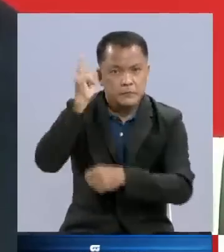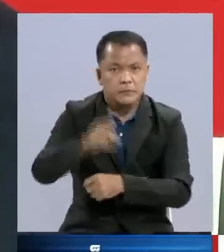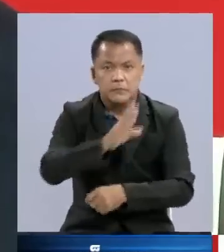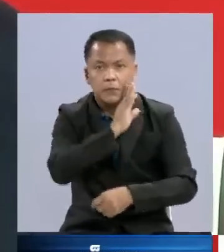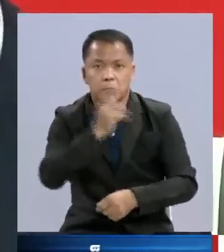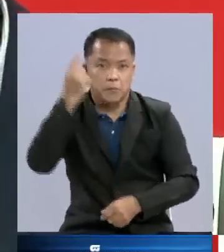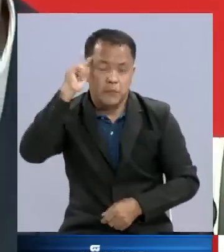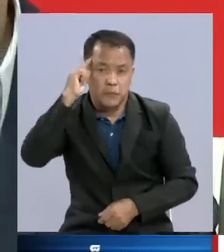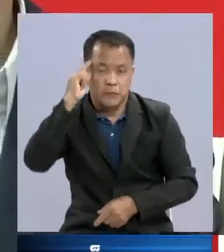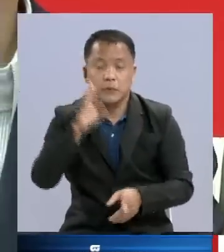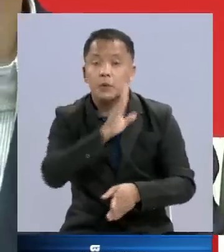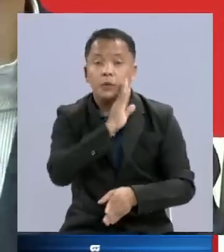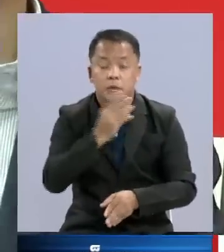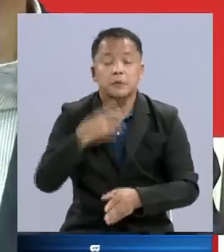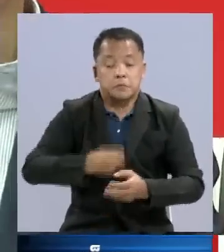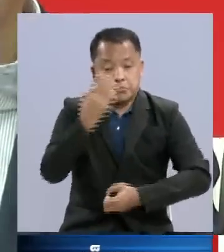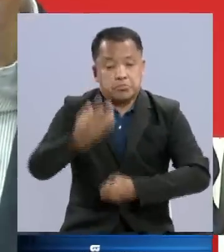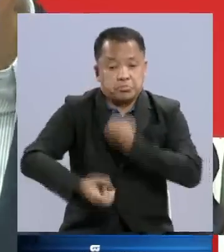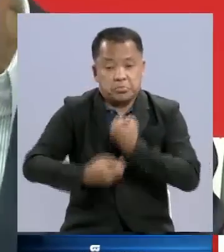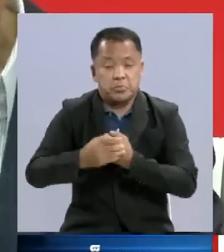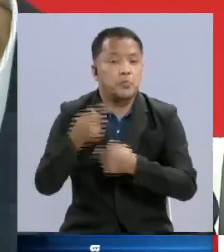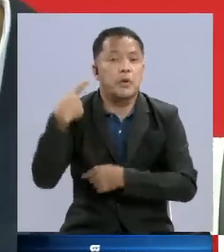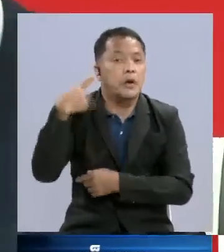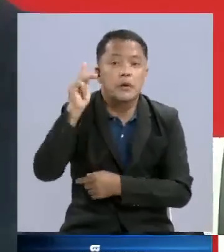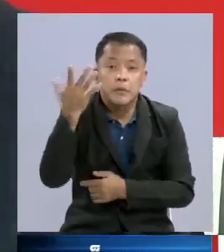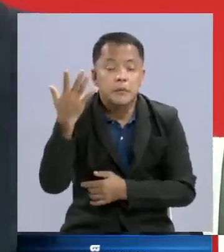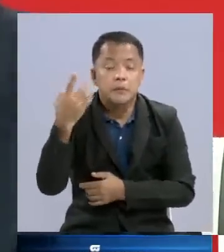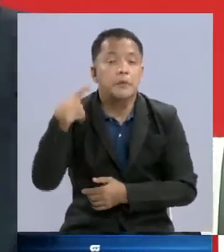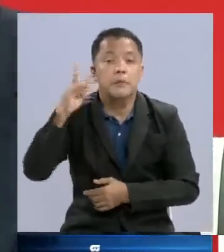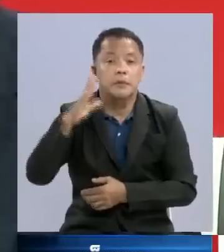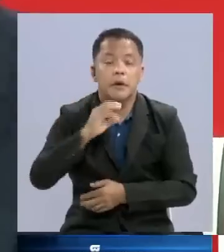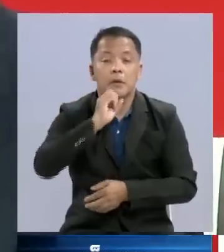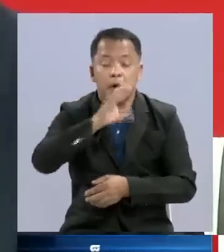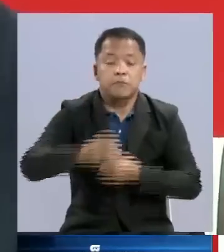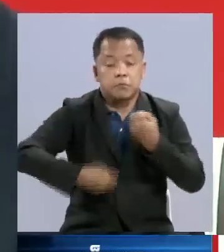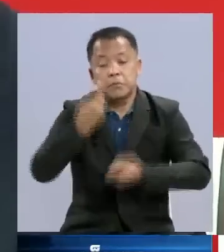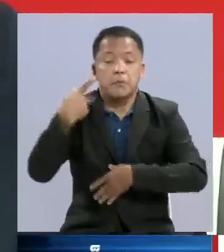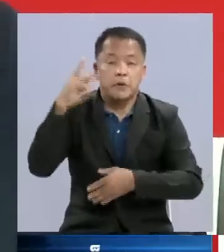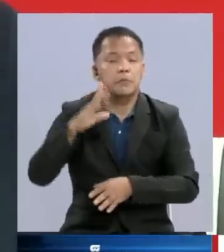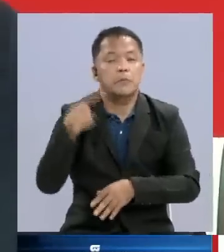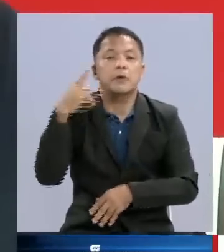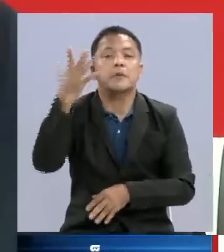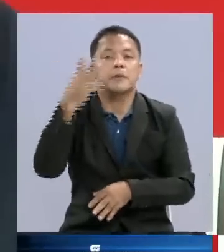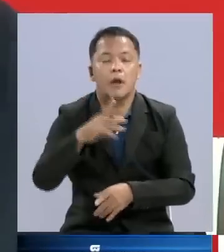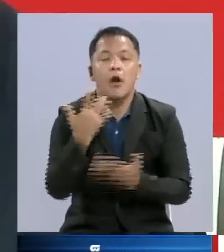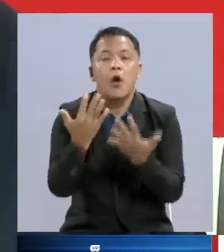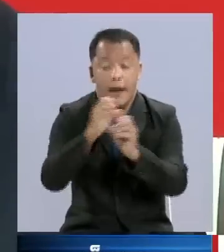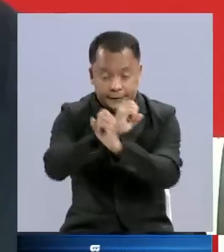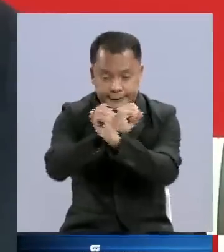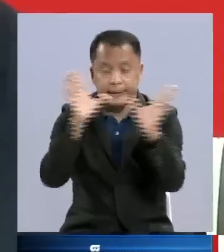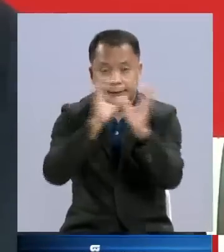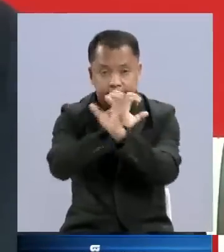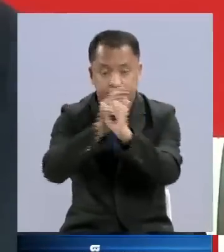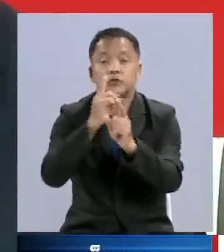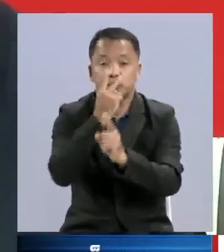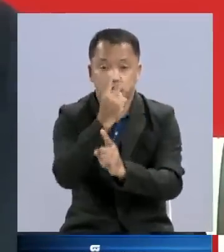จแค่ไหนถ้าไปแสดงความคิดเห็นอะไรที่มันไม่มีประโยชน์เนี่ยนะครับหมายถึงว่าถ้าเกิดแสดงความคิดเห็นไปแล้วมันก็ไม่เกิดประโยชน์รอให้ความชัดเจนค่